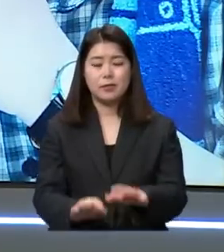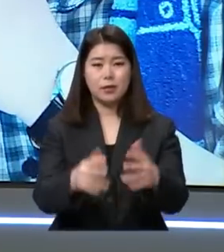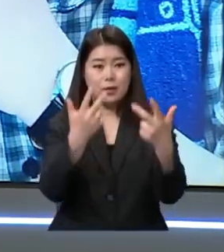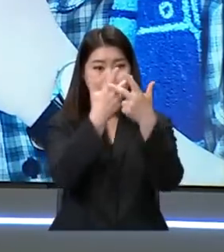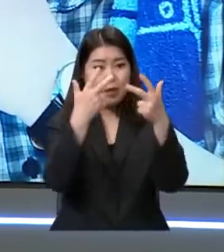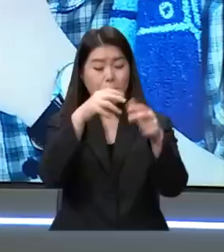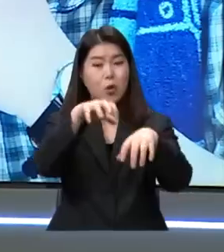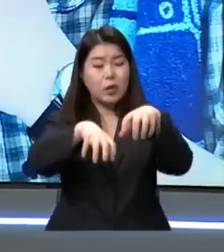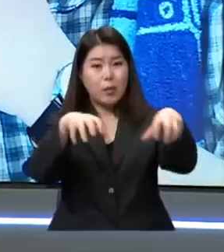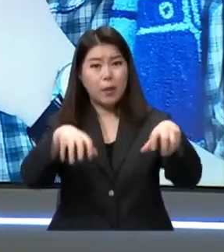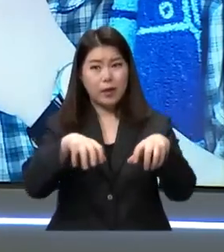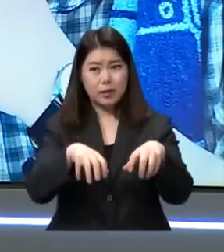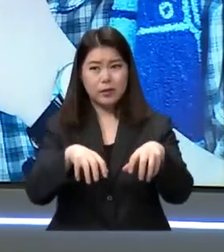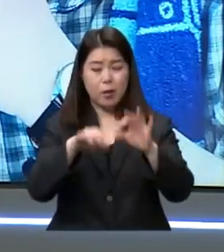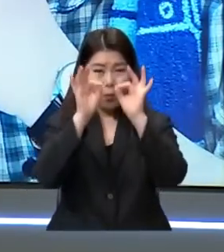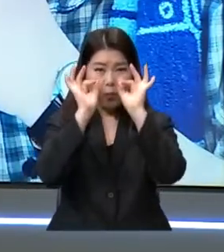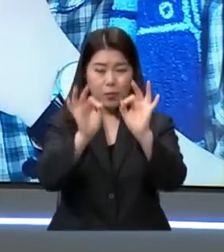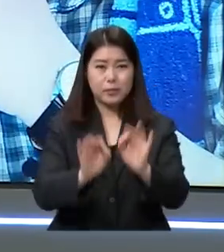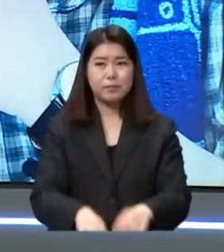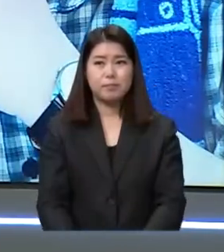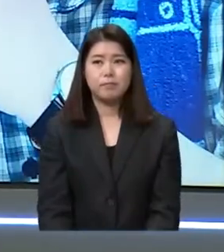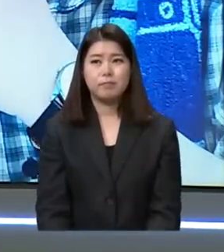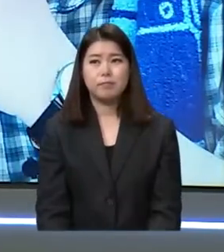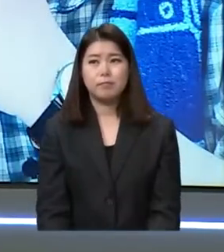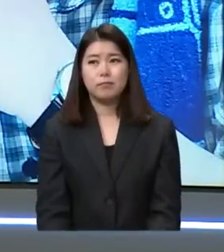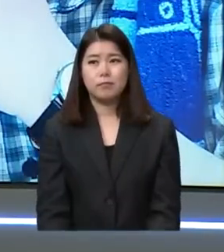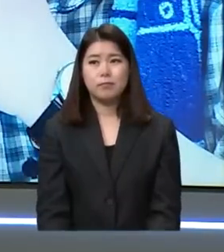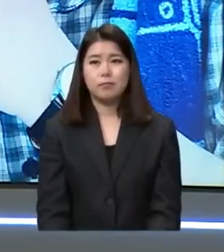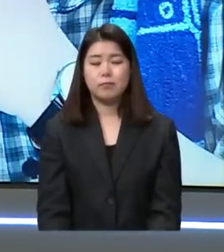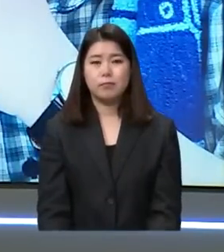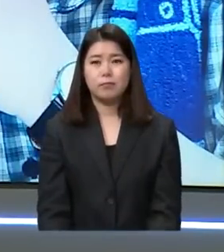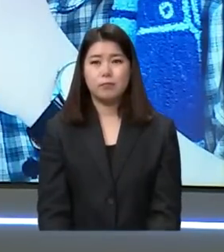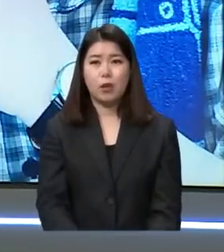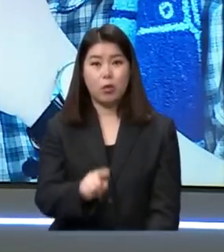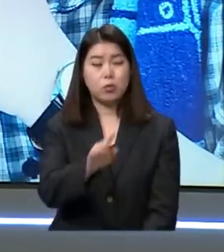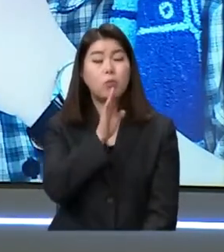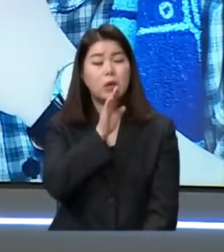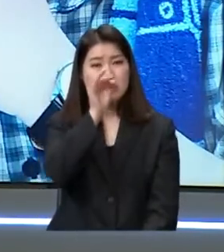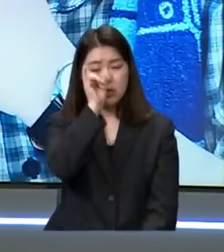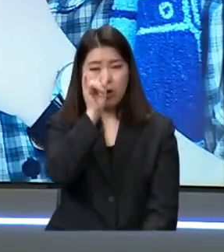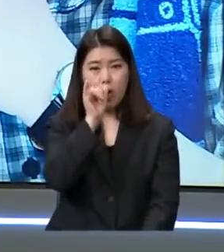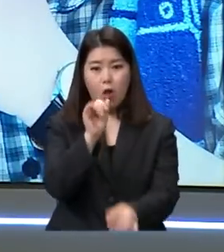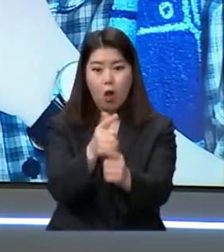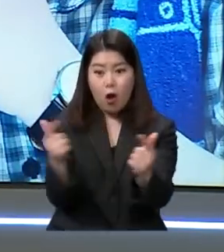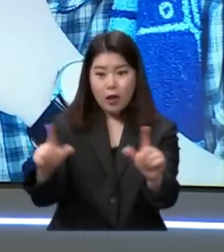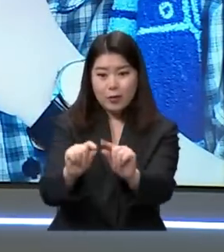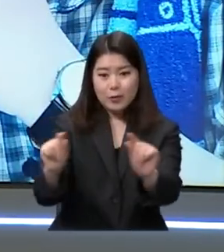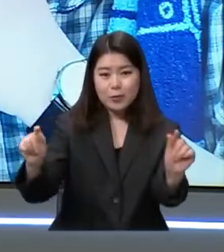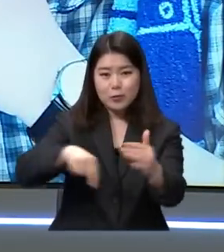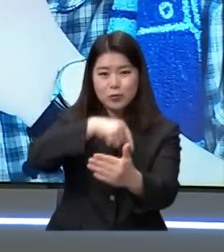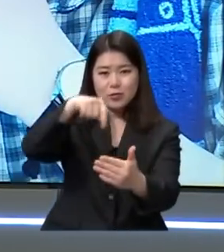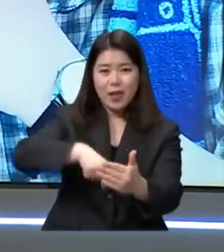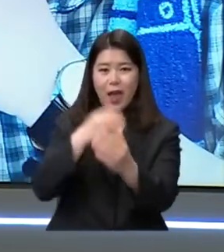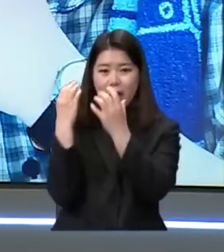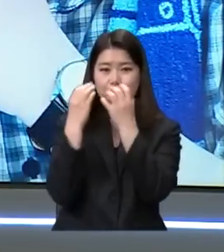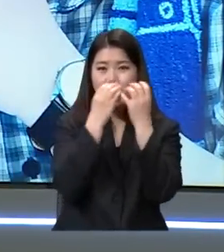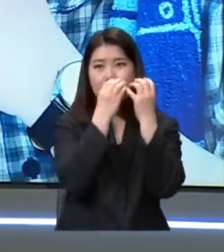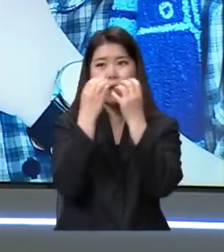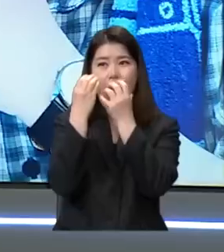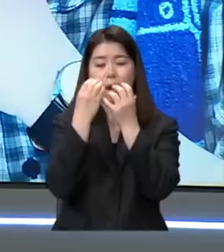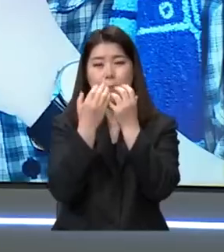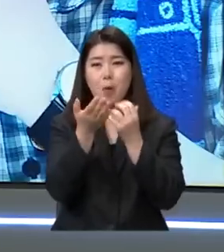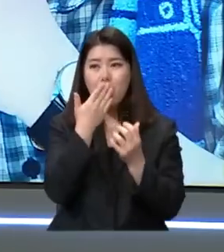마을에 포함한 온라인 커뮤니티에 이런 얘기가 있었으면 수많은 디저트 중에 수박을 고른 건 이건 강력한